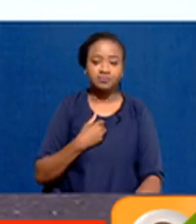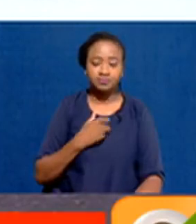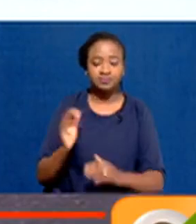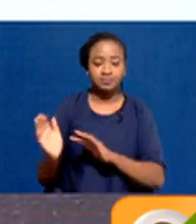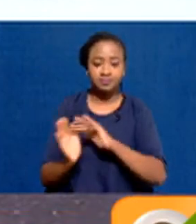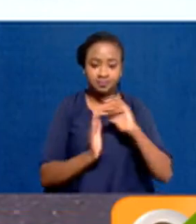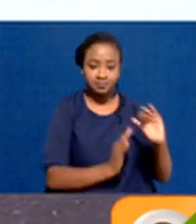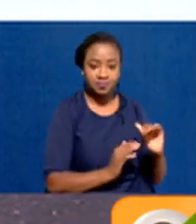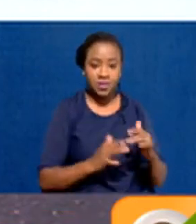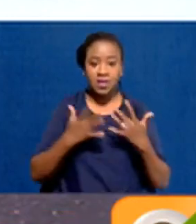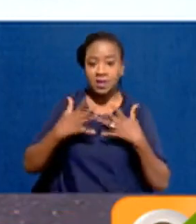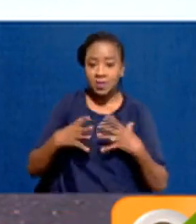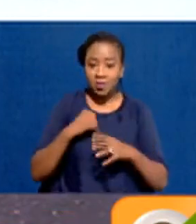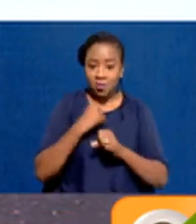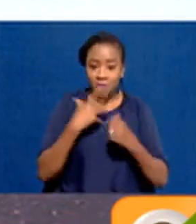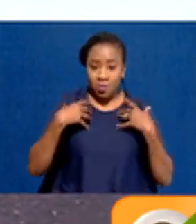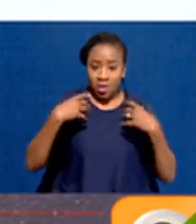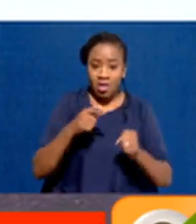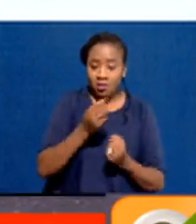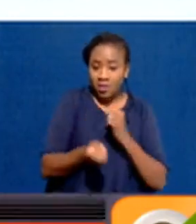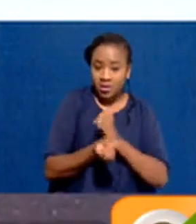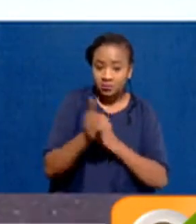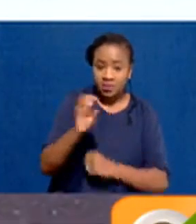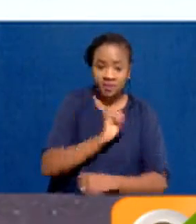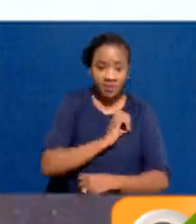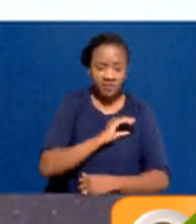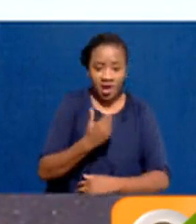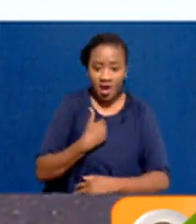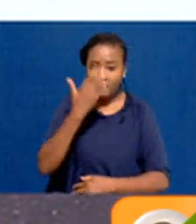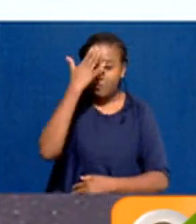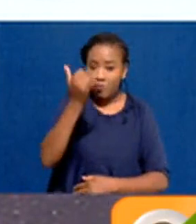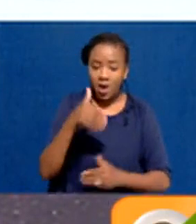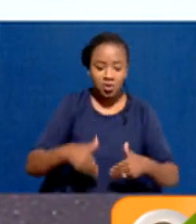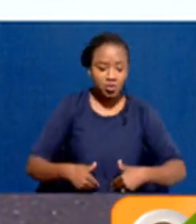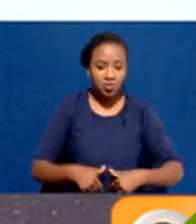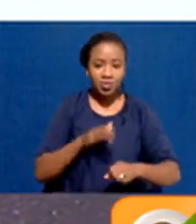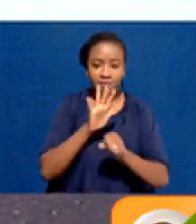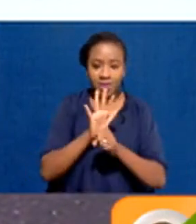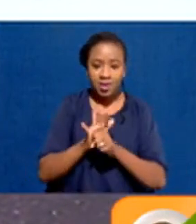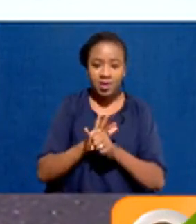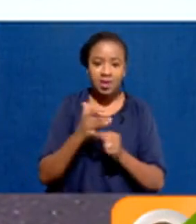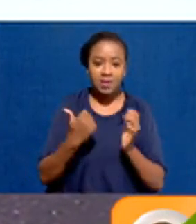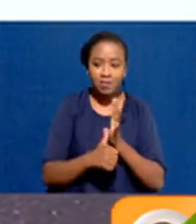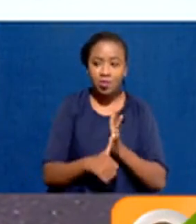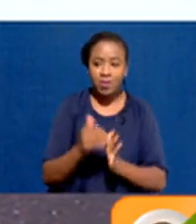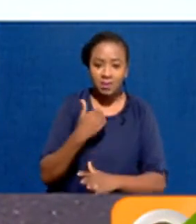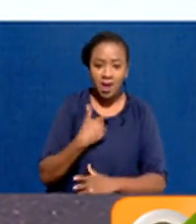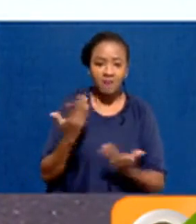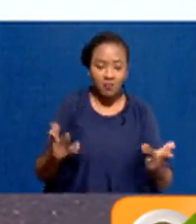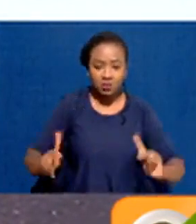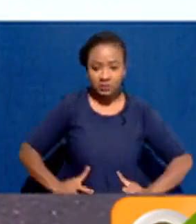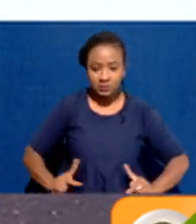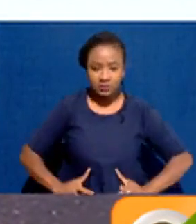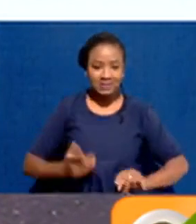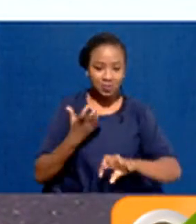Wadau katika sekta ya afya wameeleza wasiwasi wao kuhusu idadi kubwa ya vijana wanaoathirika na ugonjwa wa vijiwe vya figo. Ugonjwa